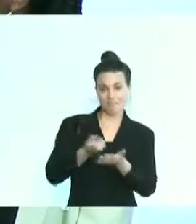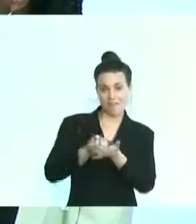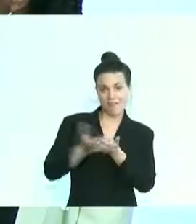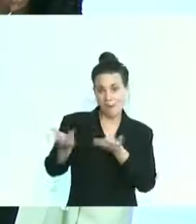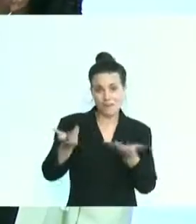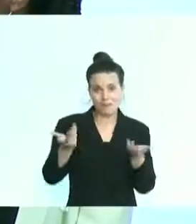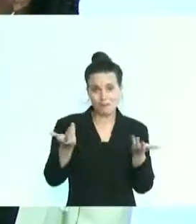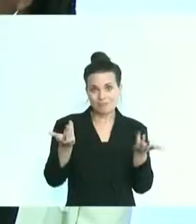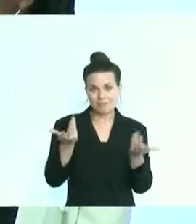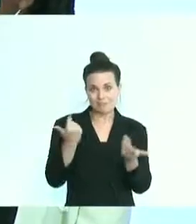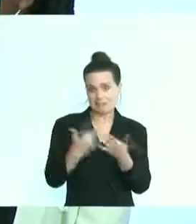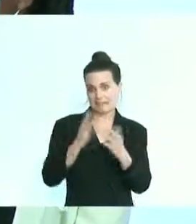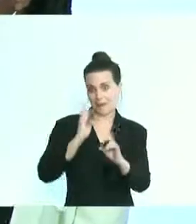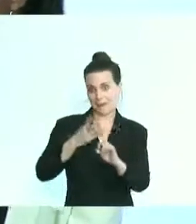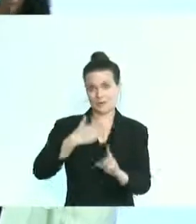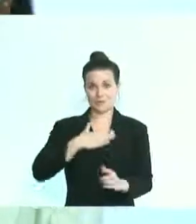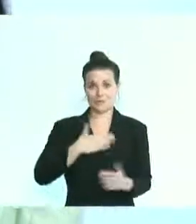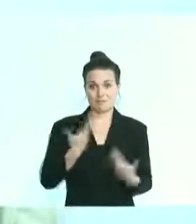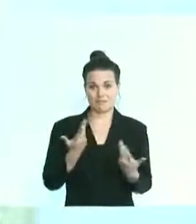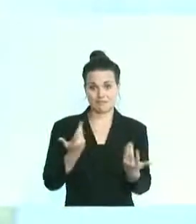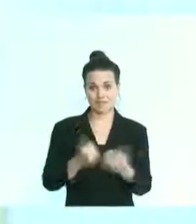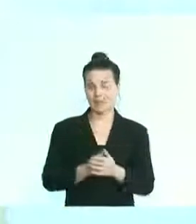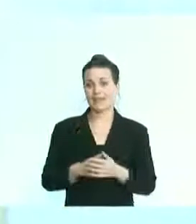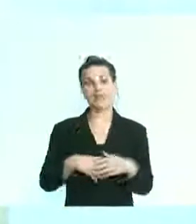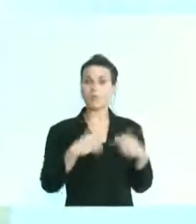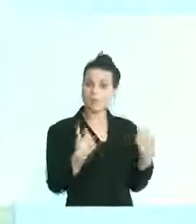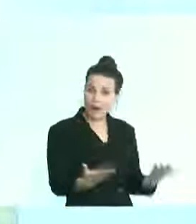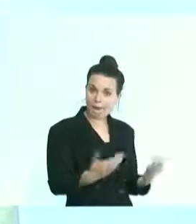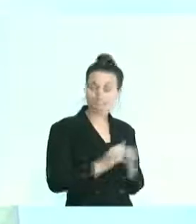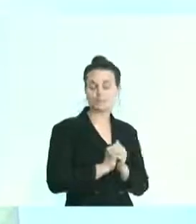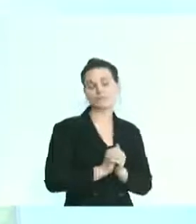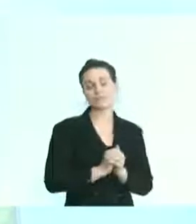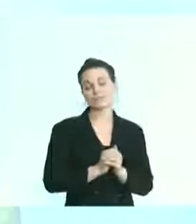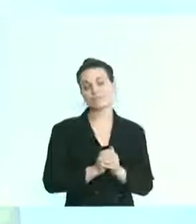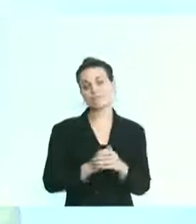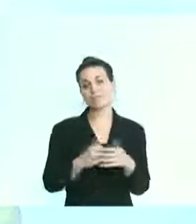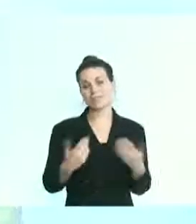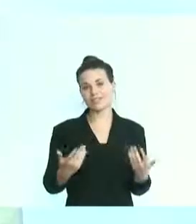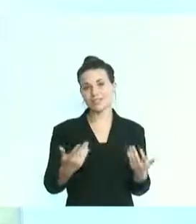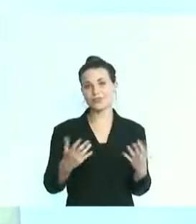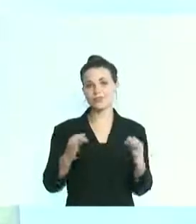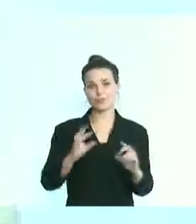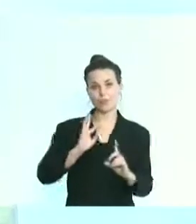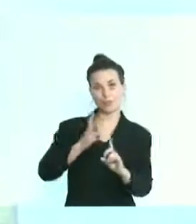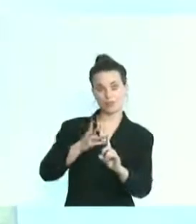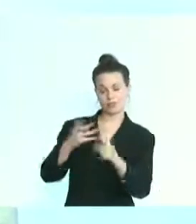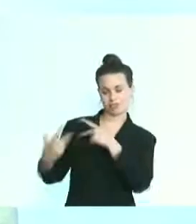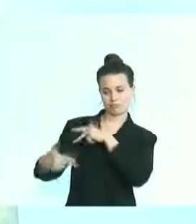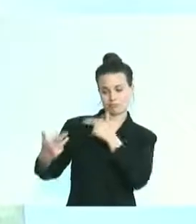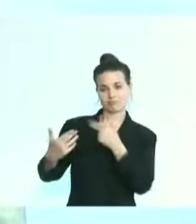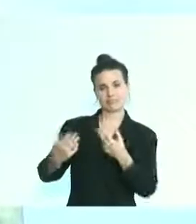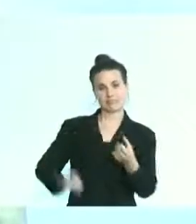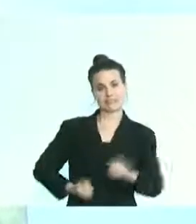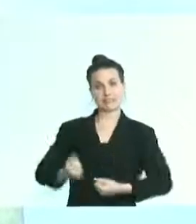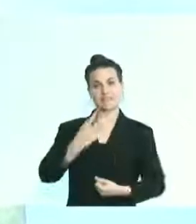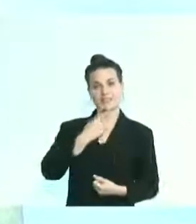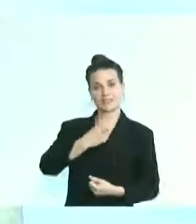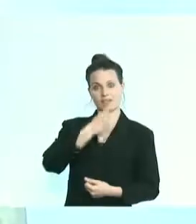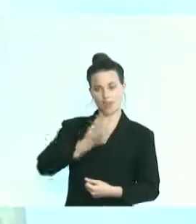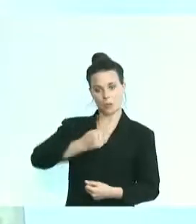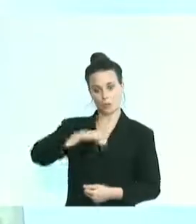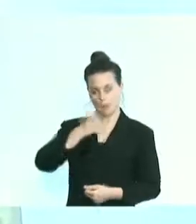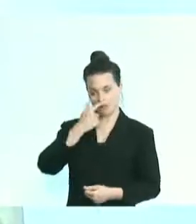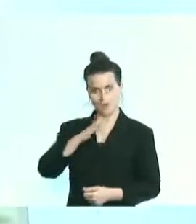fait. Et donc voilà. Et donc en fait, lors de cette mission en service civique, nous ça nous a vraiment touchés parce qu'en